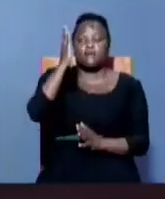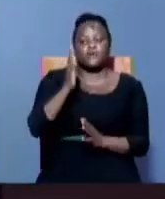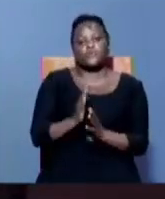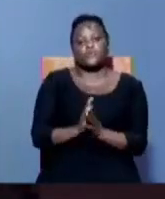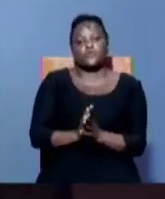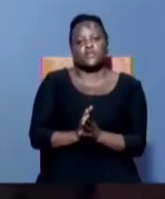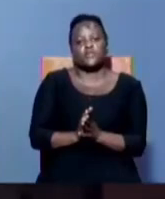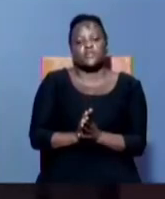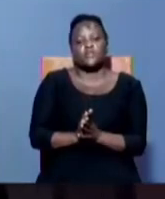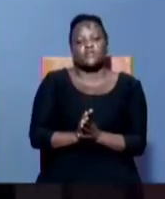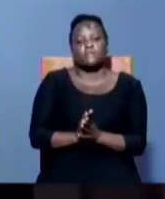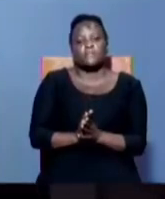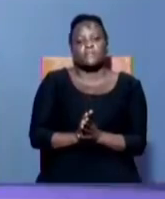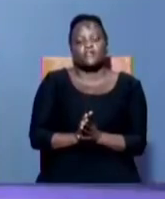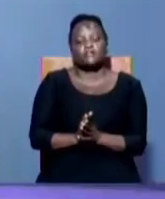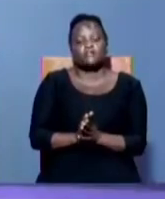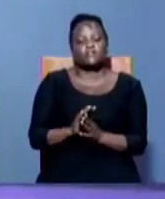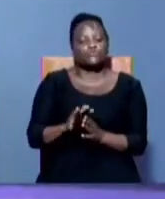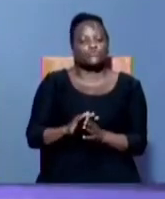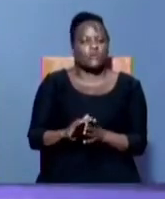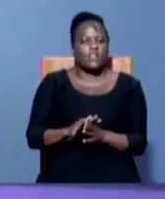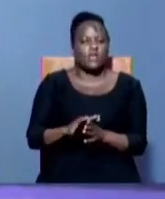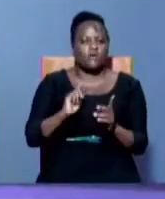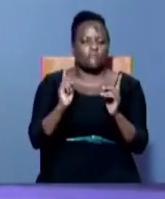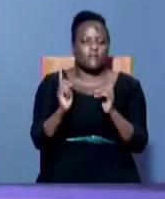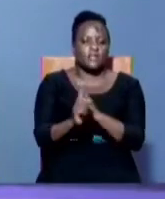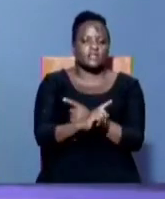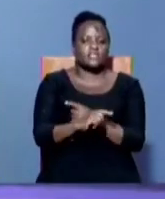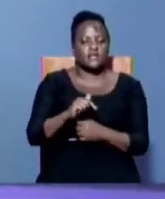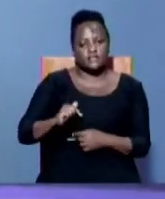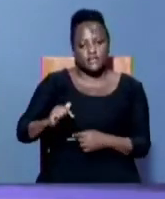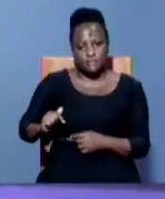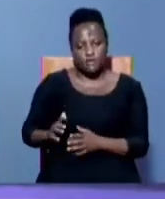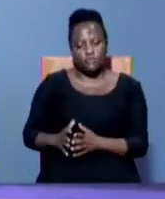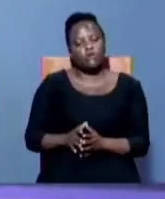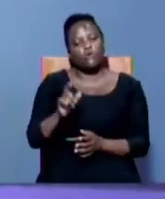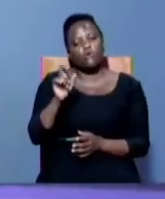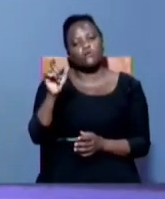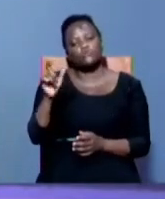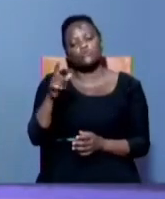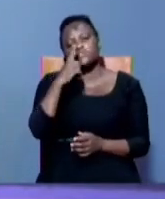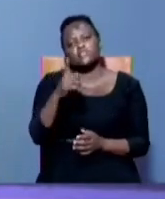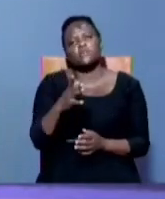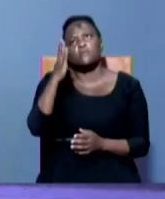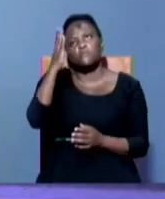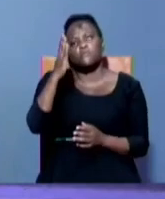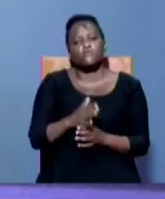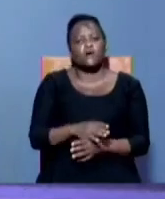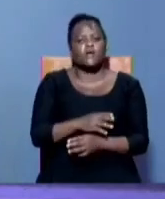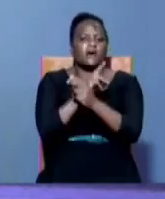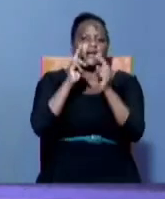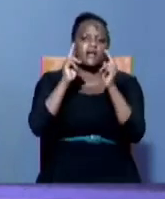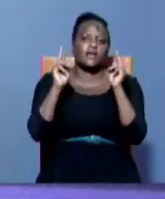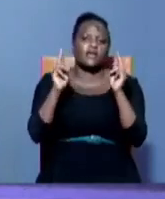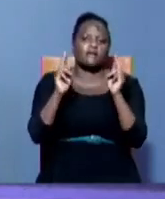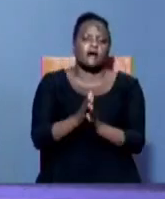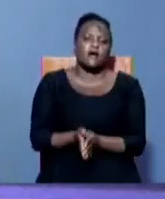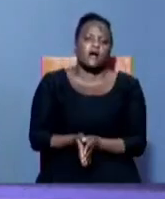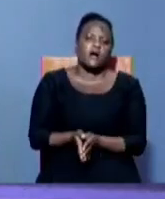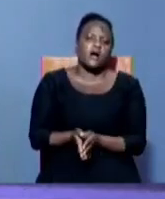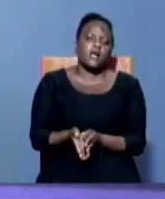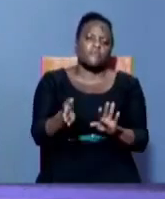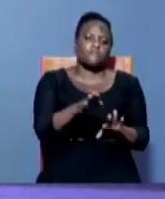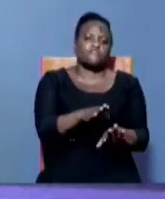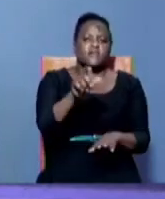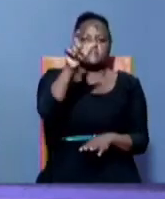la kutubadilisha tabia. Ndio maana wale wanaosema Mungu ni mwenye rehema, aliponifia msalabani ameniokoa,